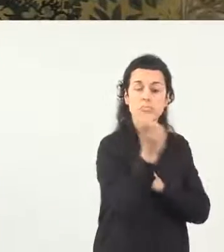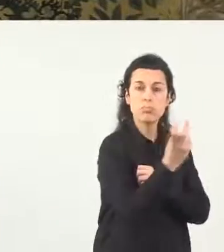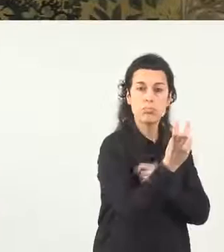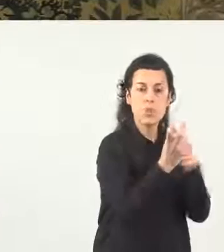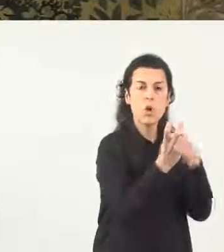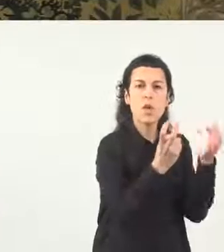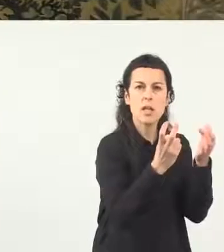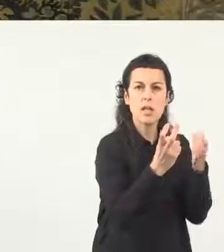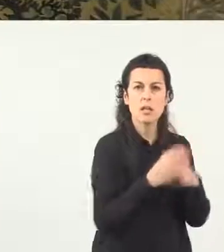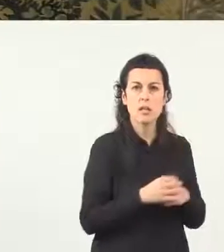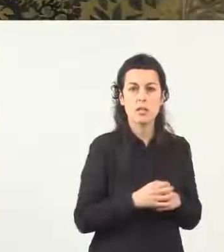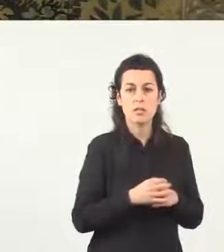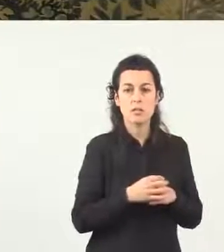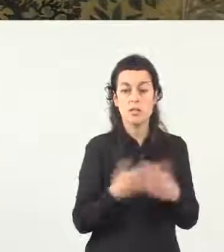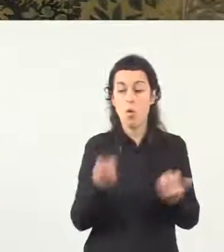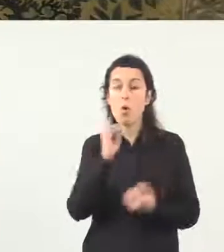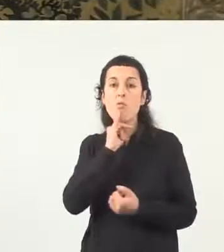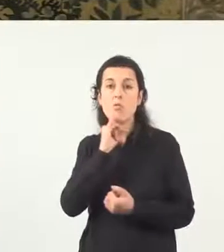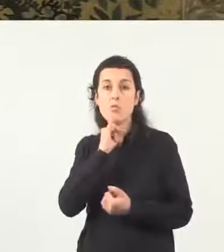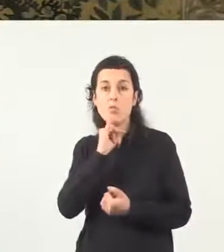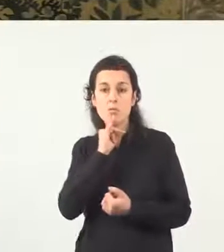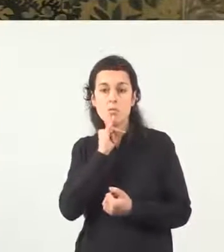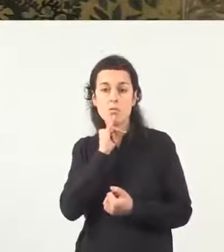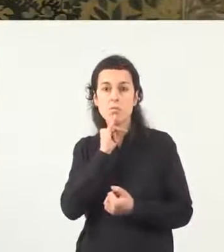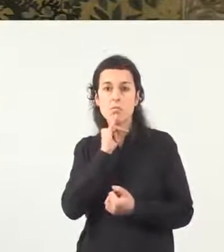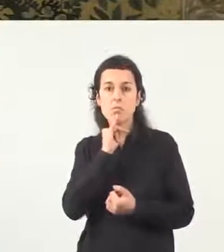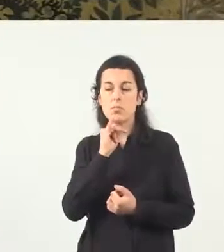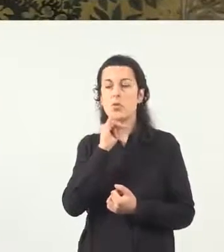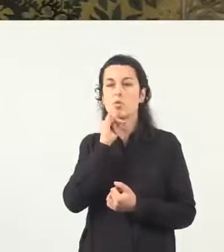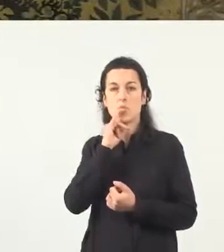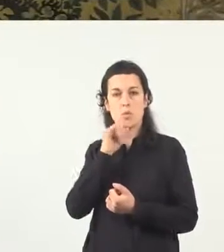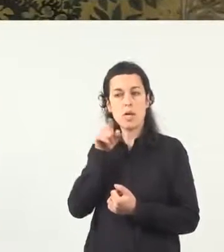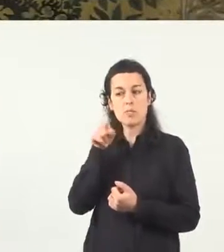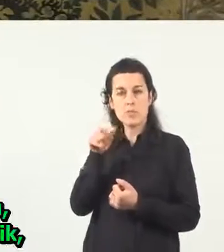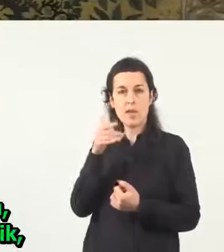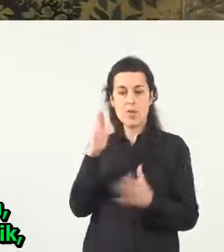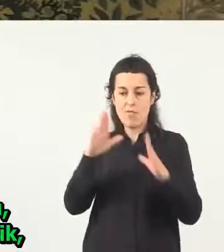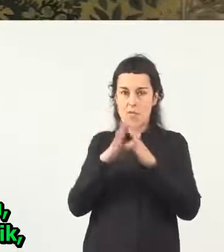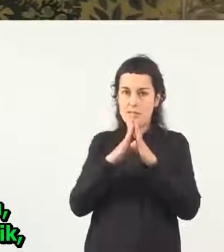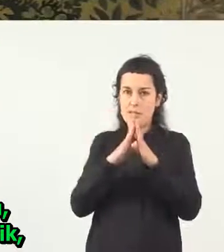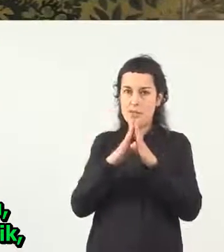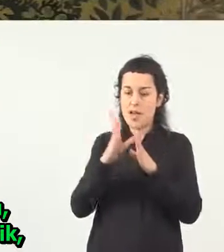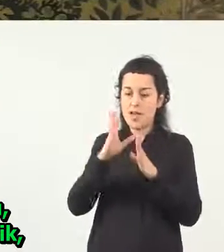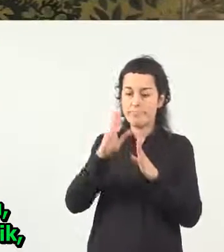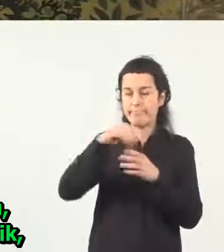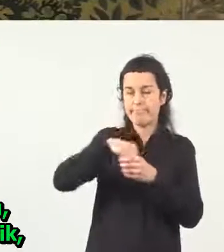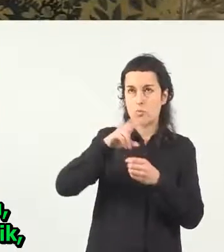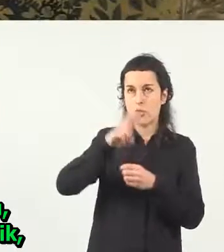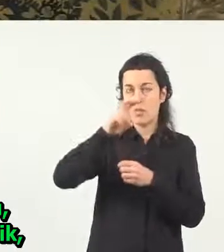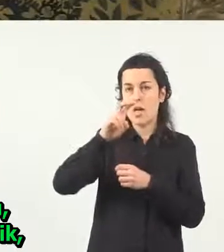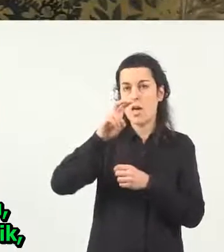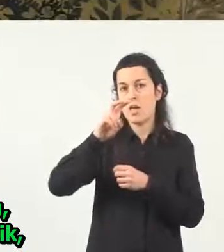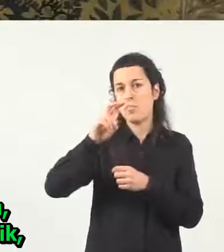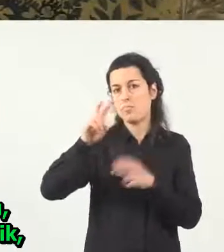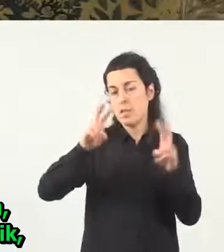gara. Hizkuntza esaten dugunean, eta hizkuntza da aldagai bat berria feminismoan, baina gaur egun ja jartzen dugu,